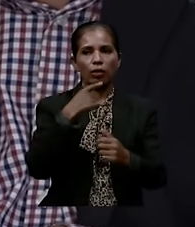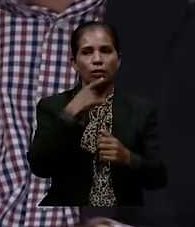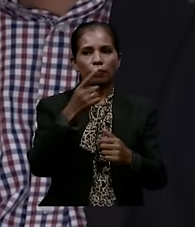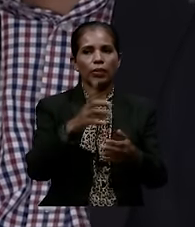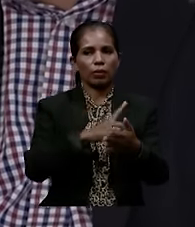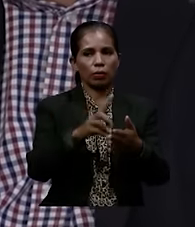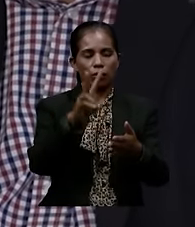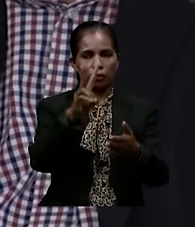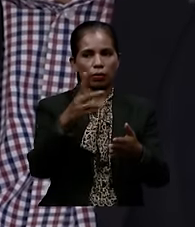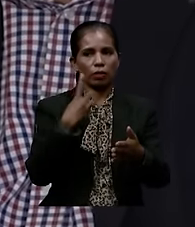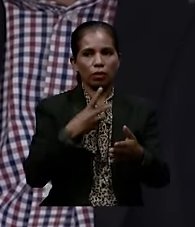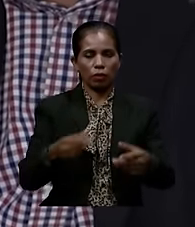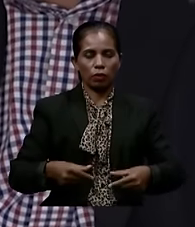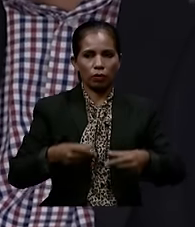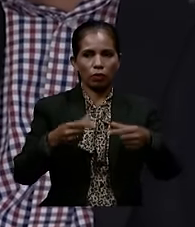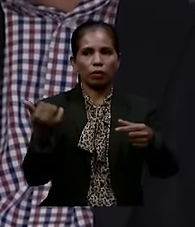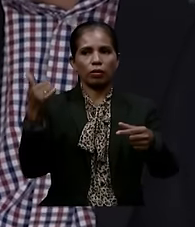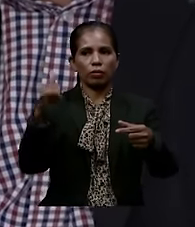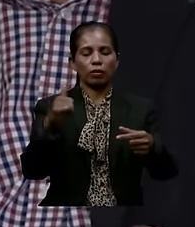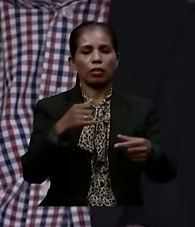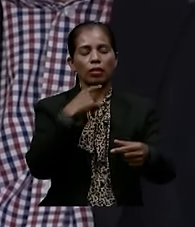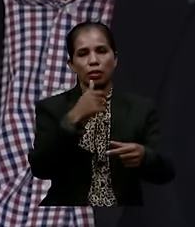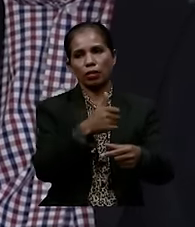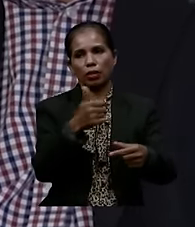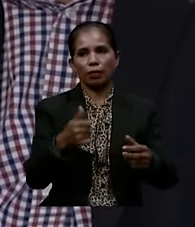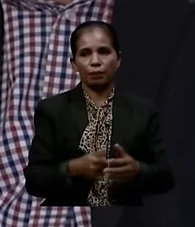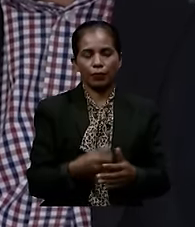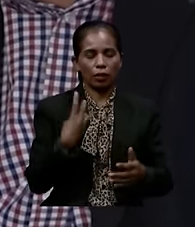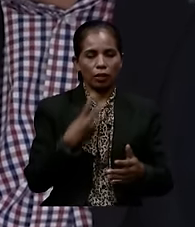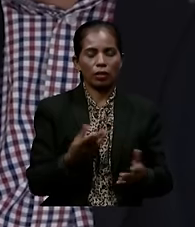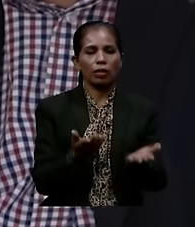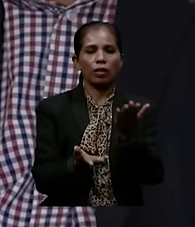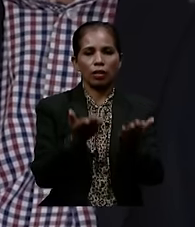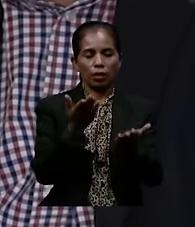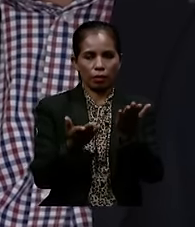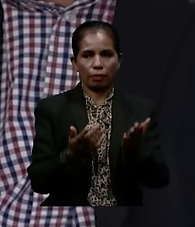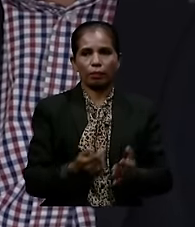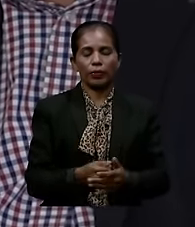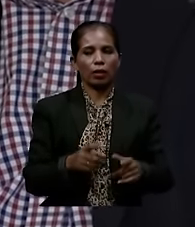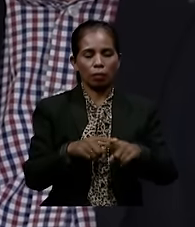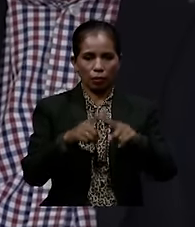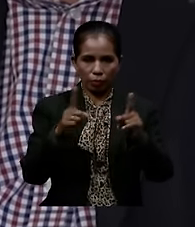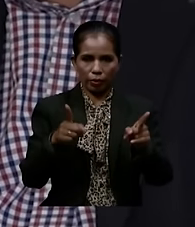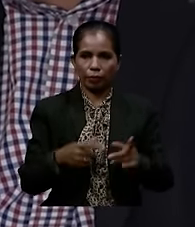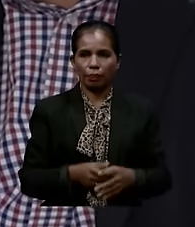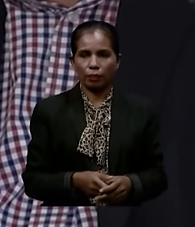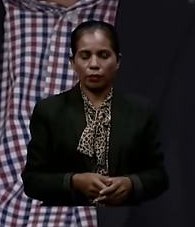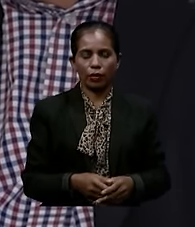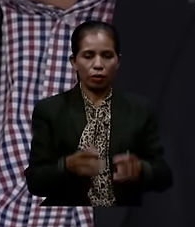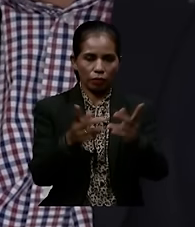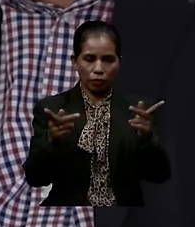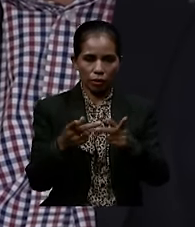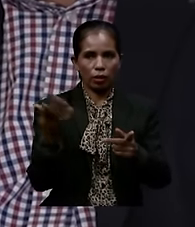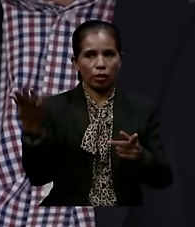semana ruh kita tinggi fok tambah ini sira musia razaun selu. Razaun selu kita tinggi teto. Maybe kondisian kita ya